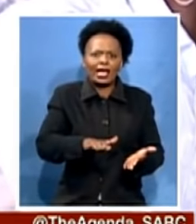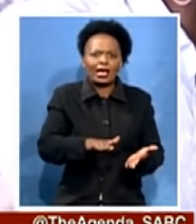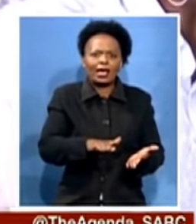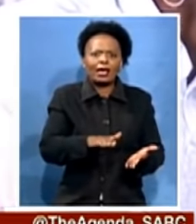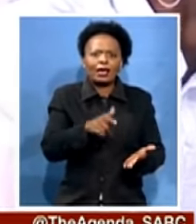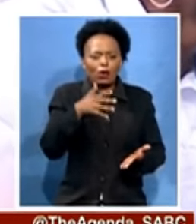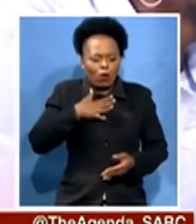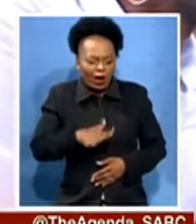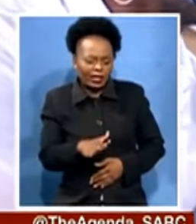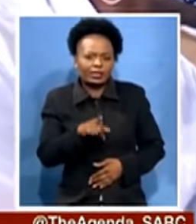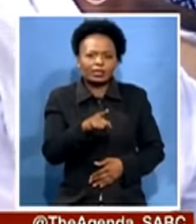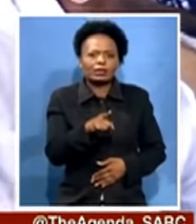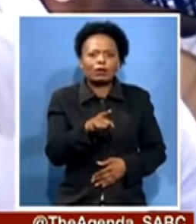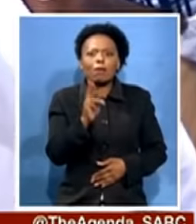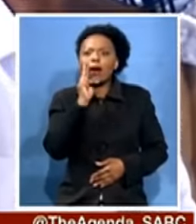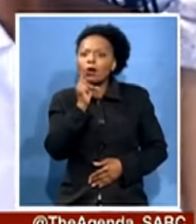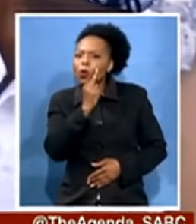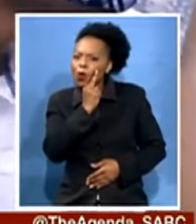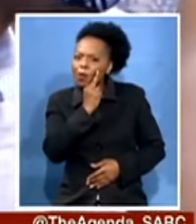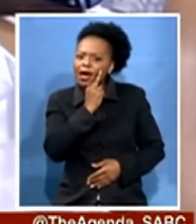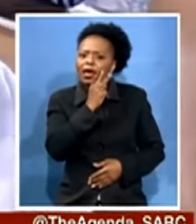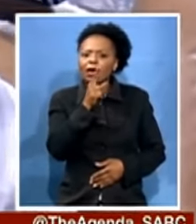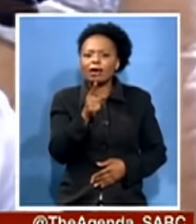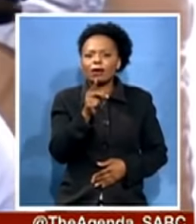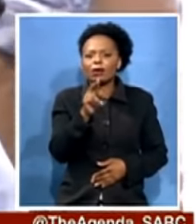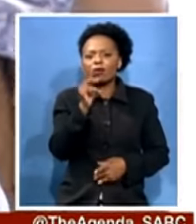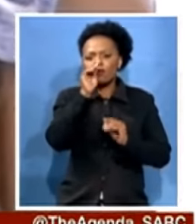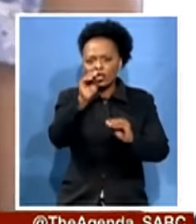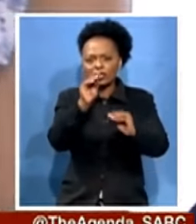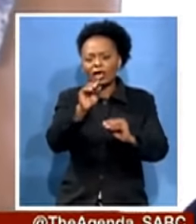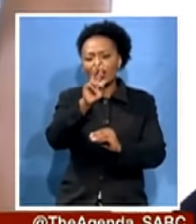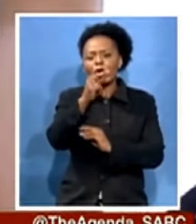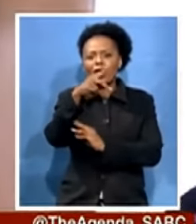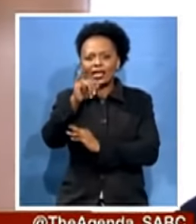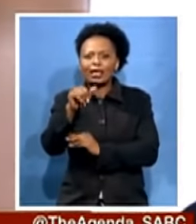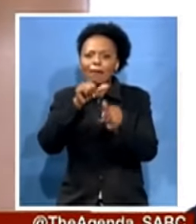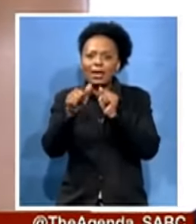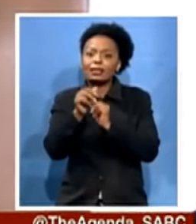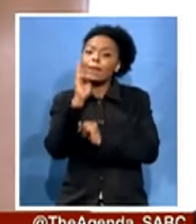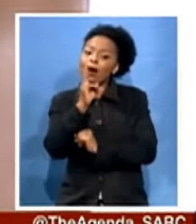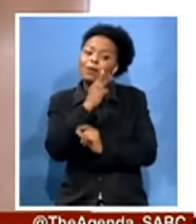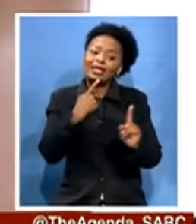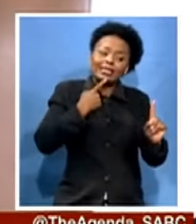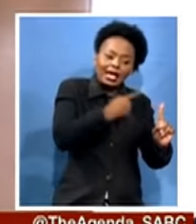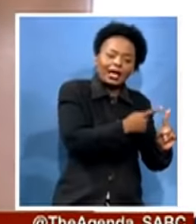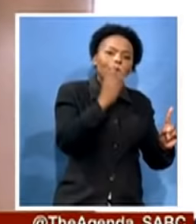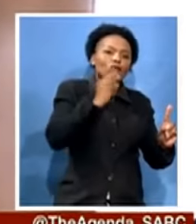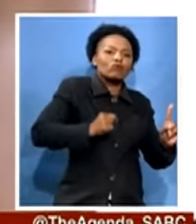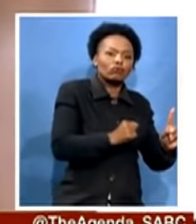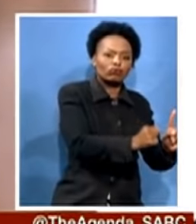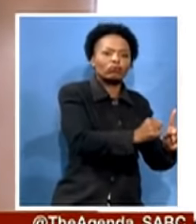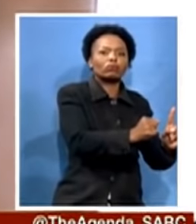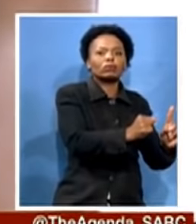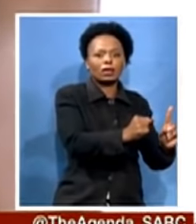kaLindani ofundisa le kwangwanazi akufike yena ngoba lolu daba luzovela ukuthi saba alithole emoyeni ufike ebusuku namhlanje